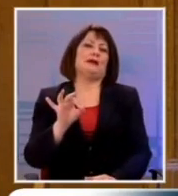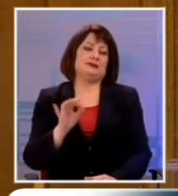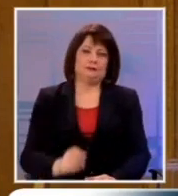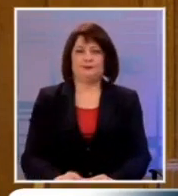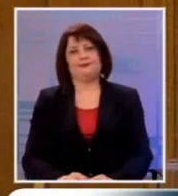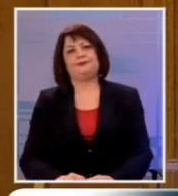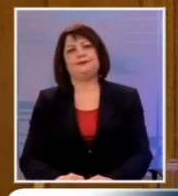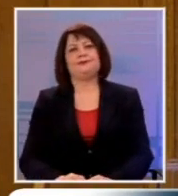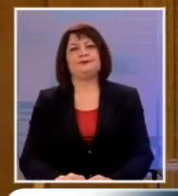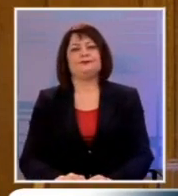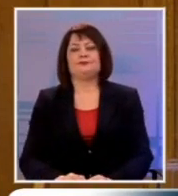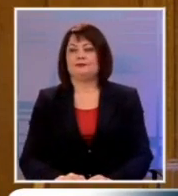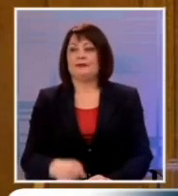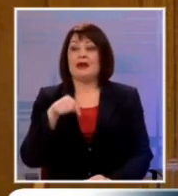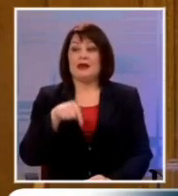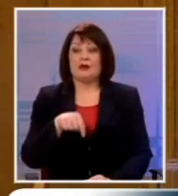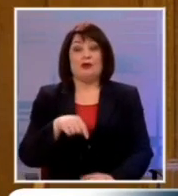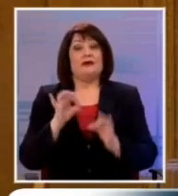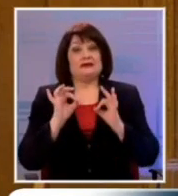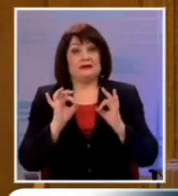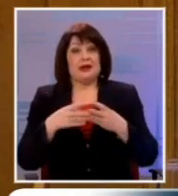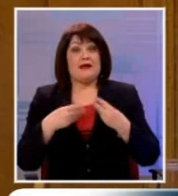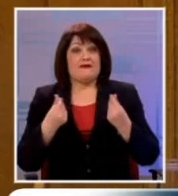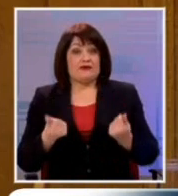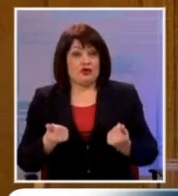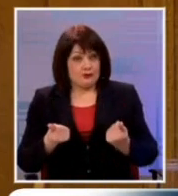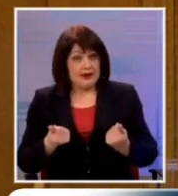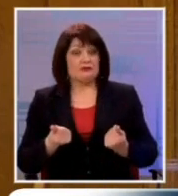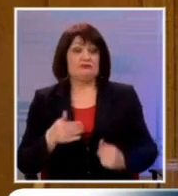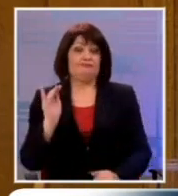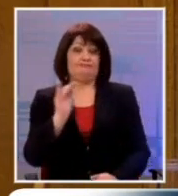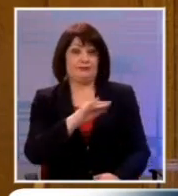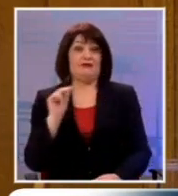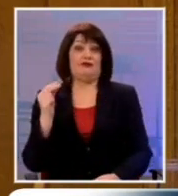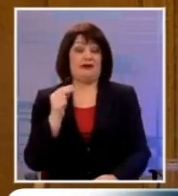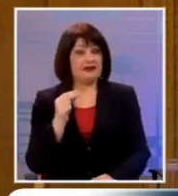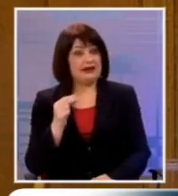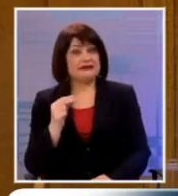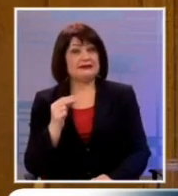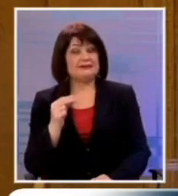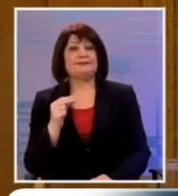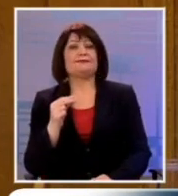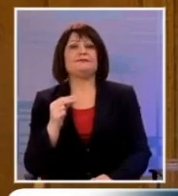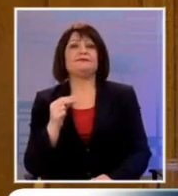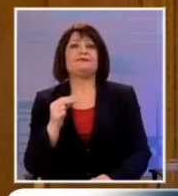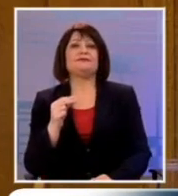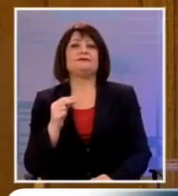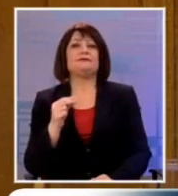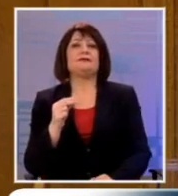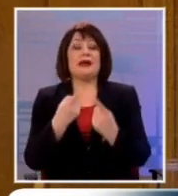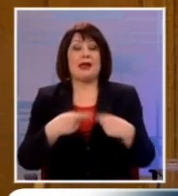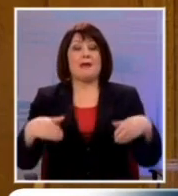μας. Και εδώ βεβαίως να ευχηθώ κυρίες και κύριοι συνάδελφοι να είναι οι εργασίες της